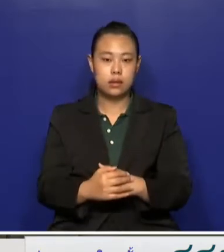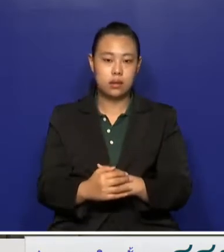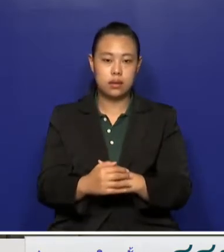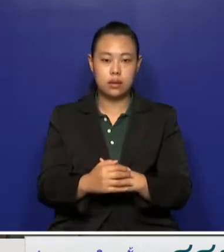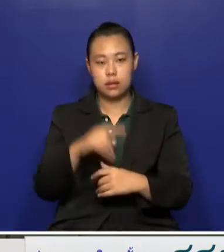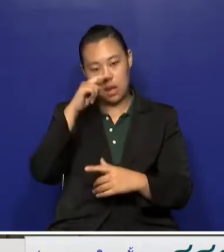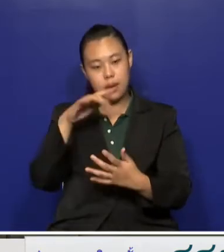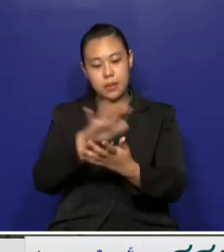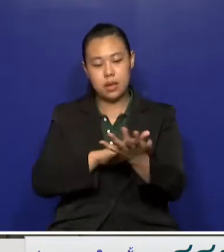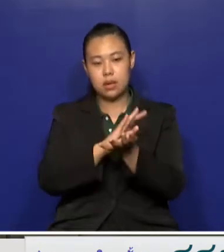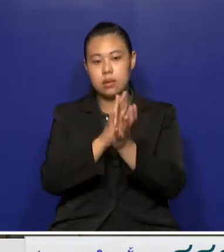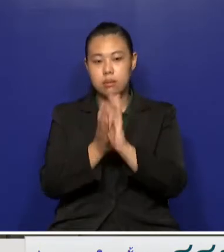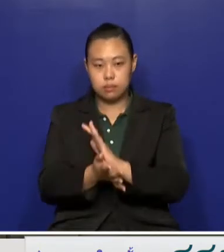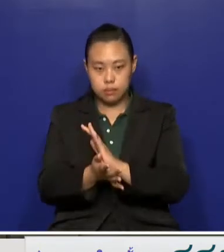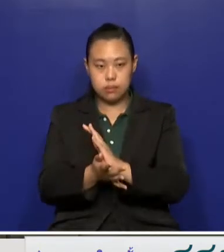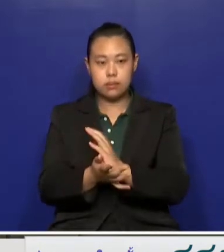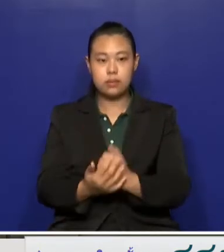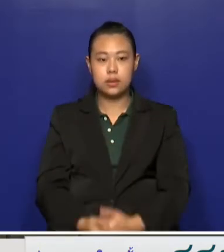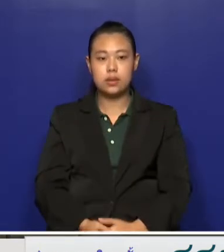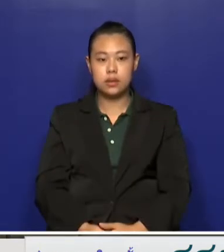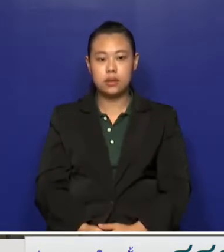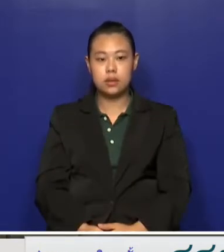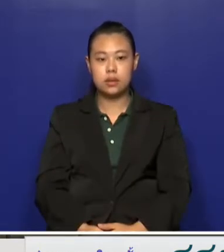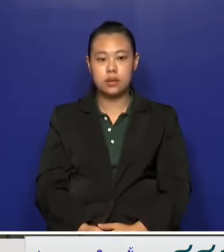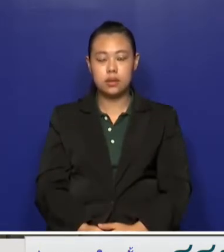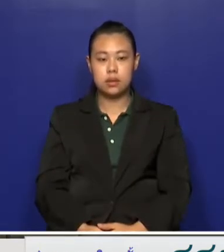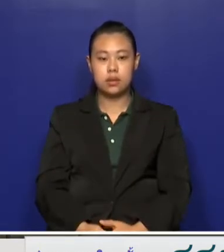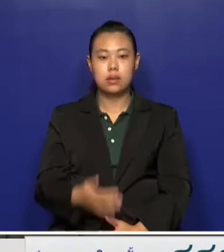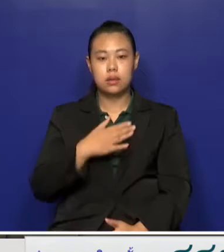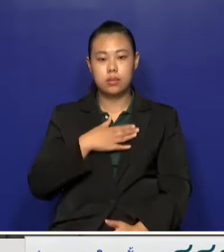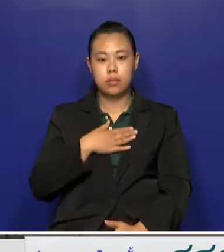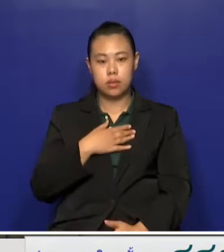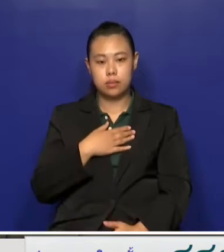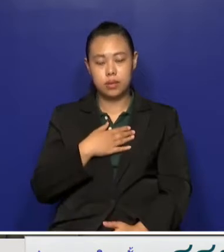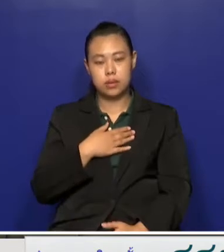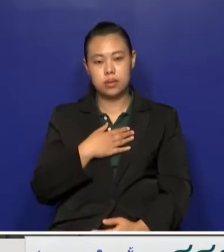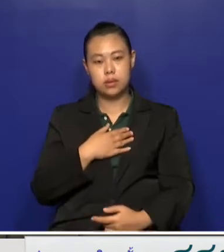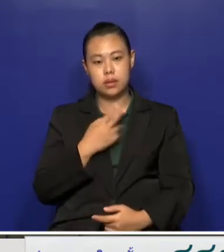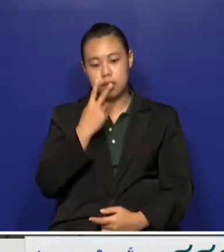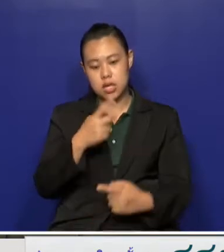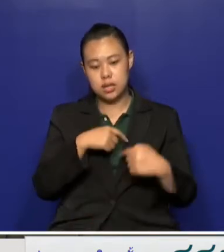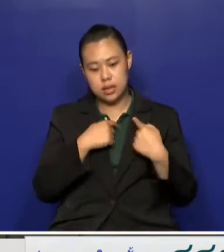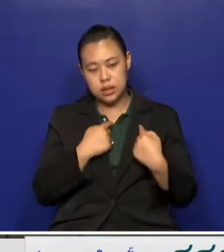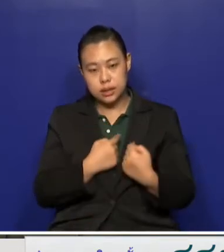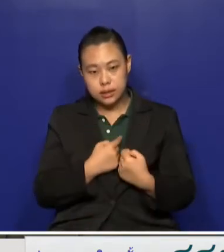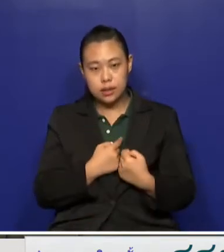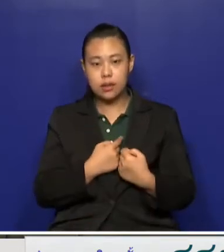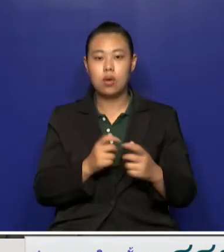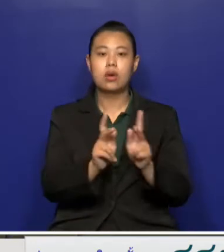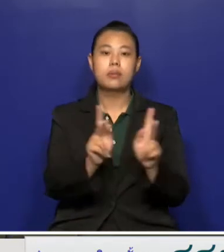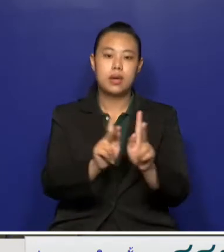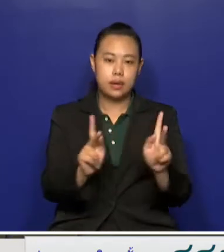ทศผมเองรู้สึกเห็นใจคณะกรรม